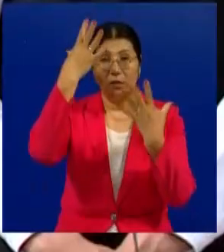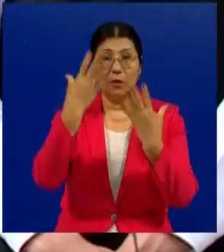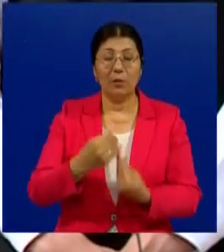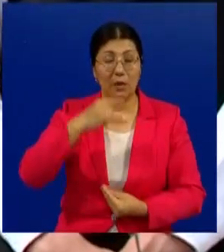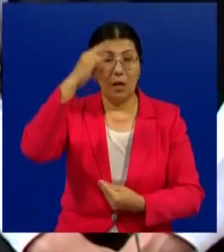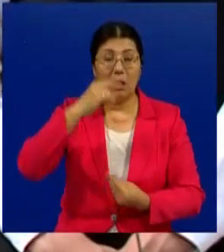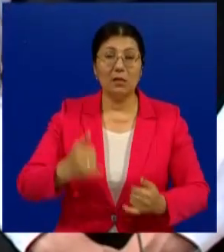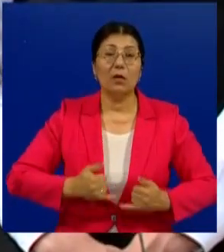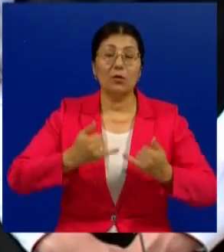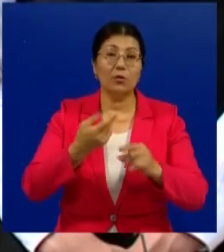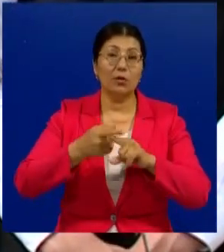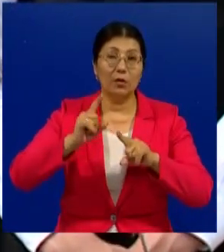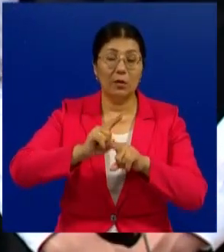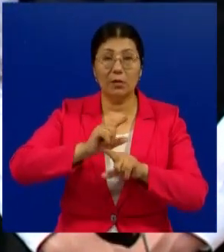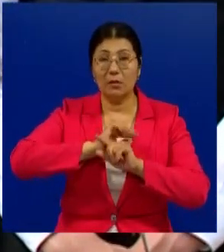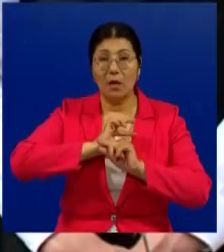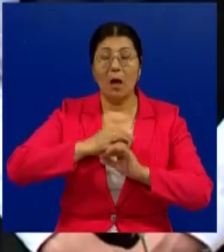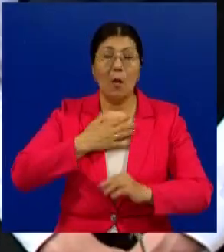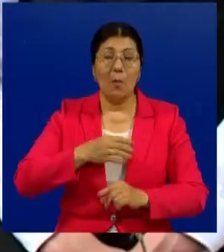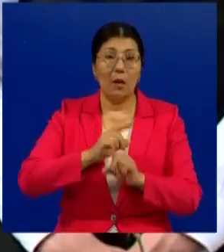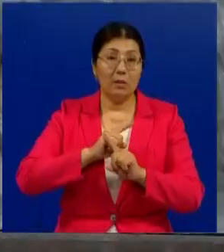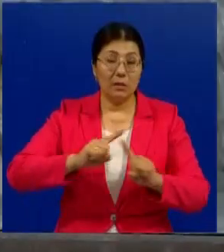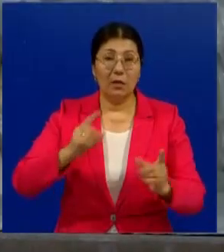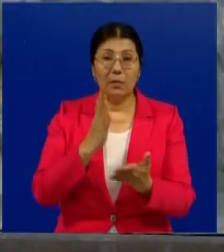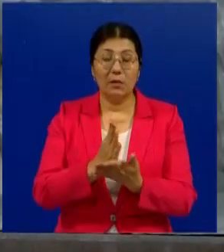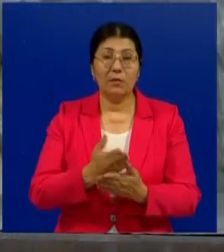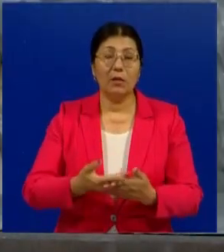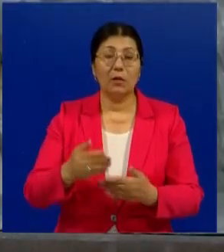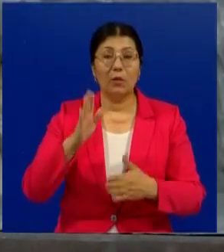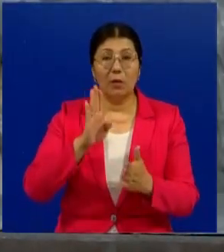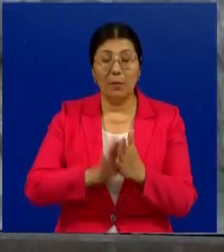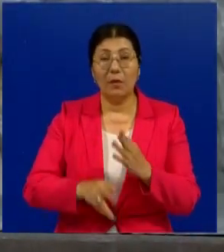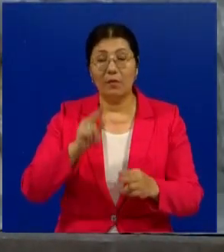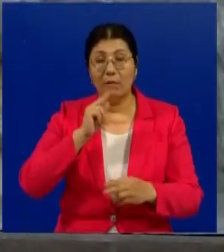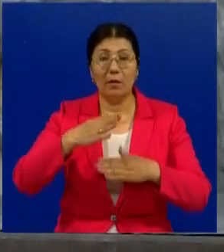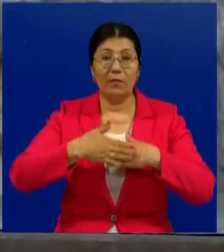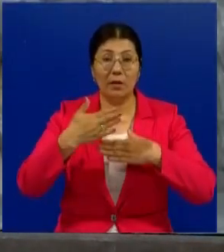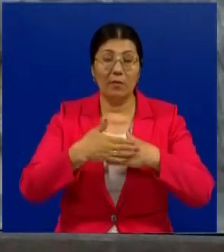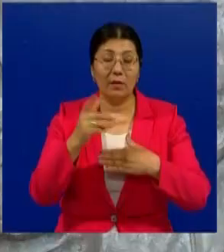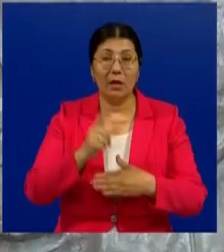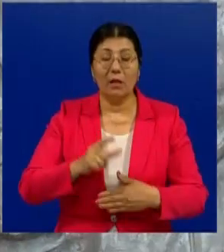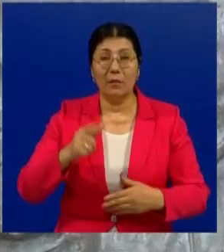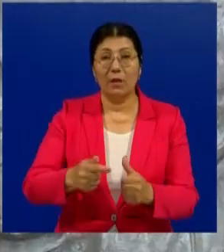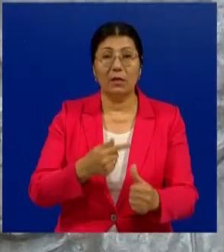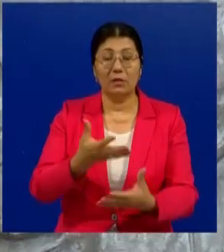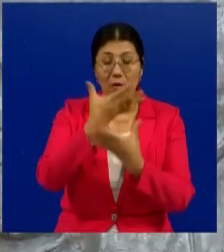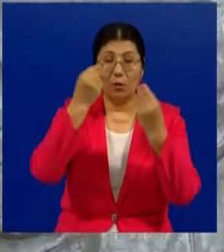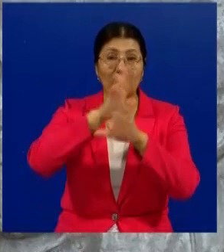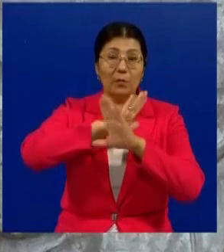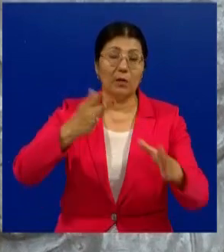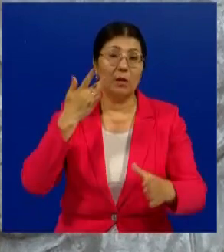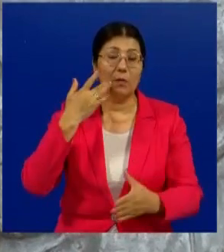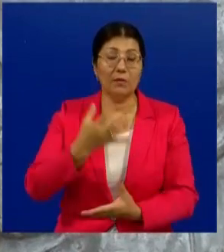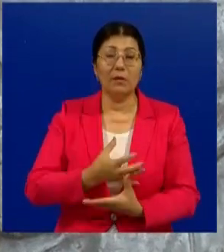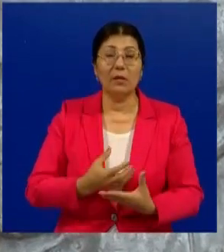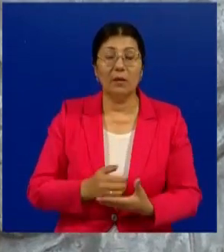халқы үшін айрықша маңызға ие. Қанқұйлы жылдардың оқиғасын, оның жазықсыз құрбаны болған адамдардың есімін мәңгі ұмытпай, әрқашан есте